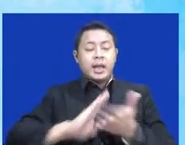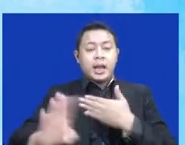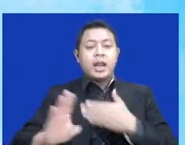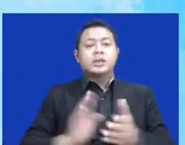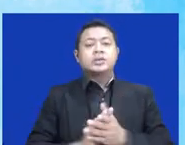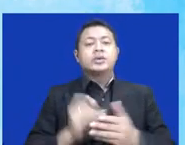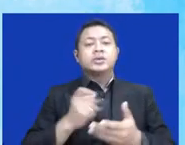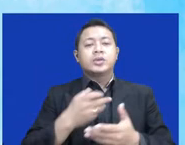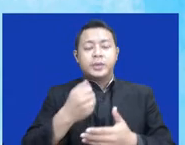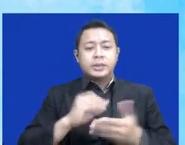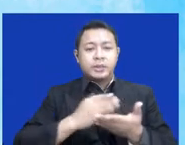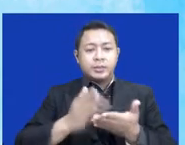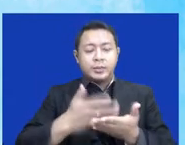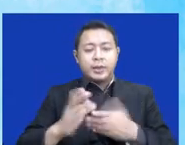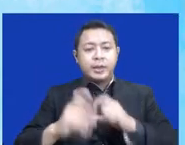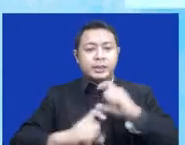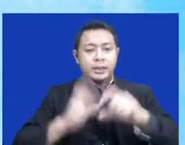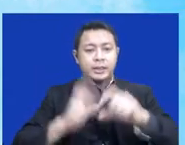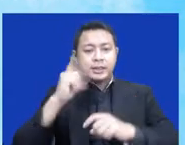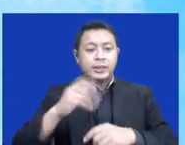dengan kita semua di sini. Randy.